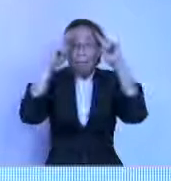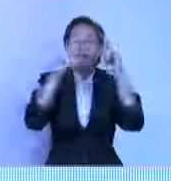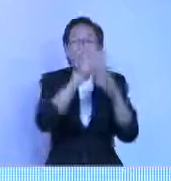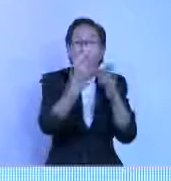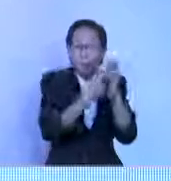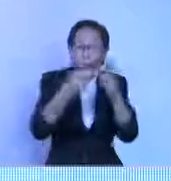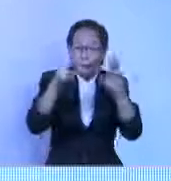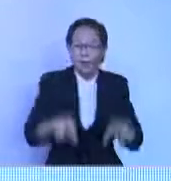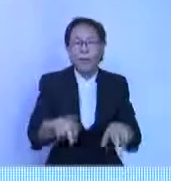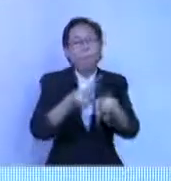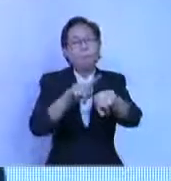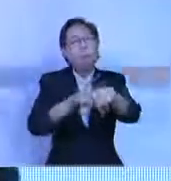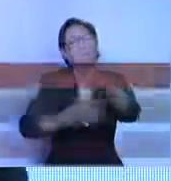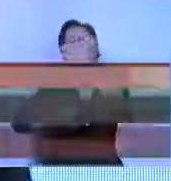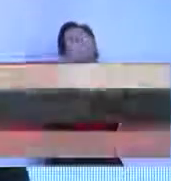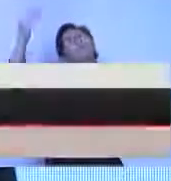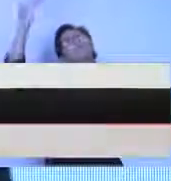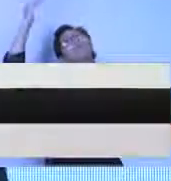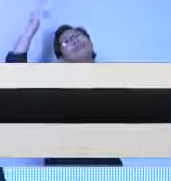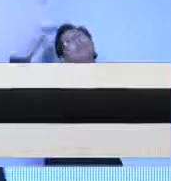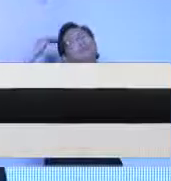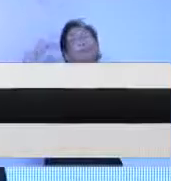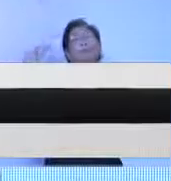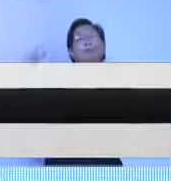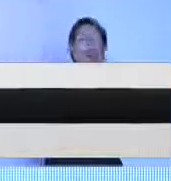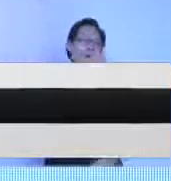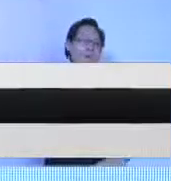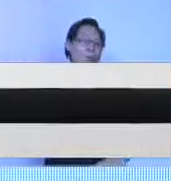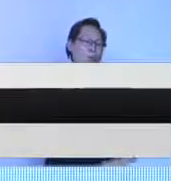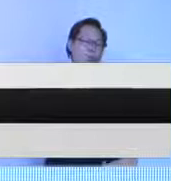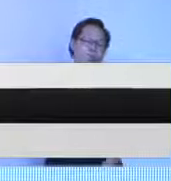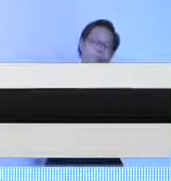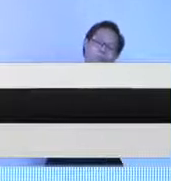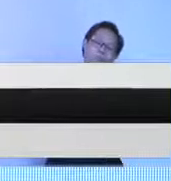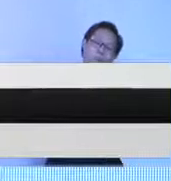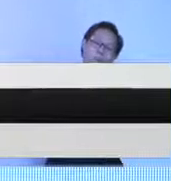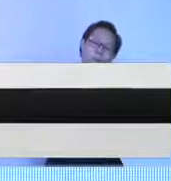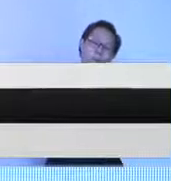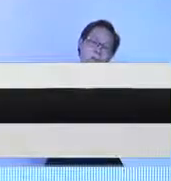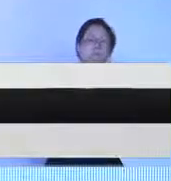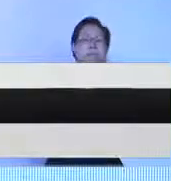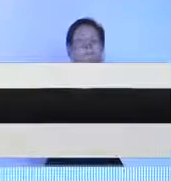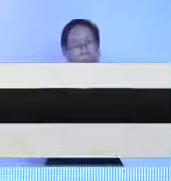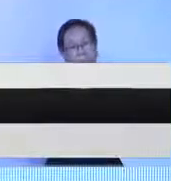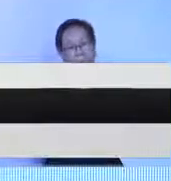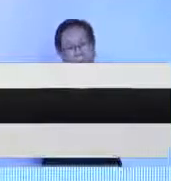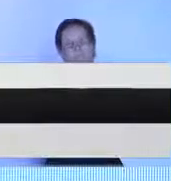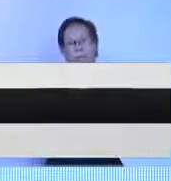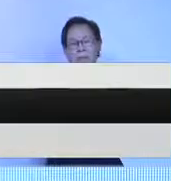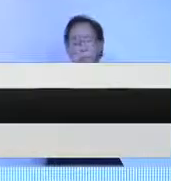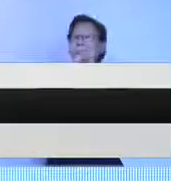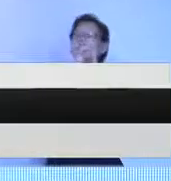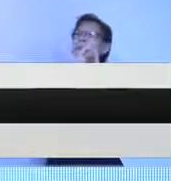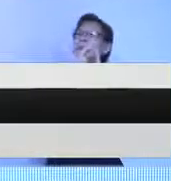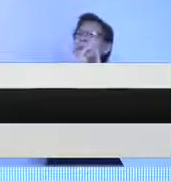Hai pihak berkuasa menerima banyak Laporan mengenai perbuatan ataupun perkataan